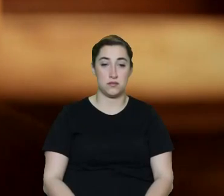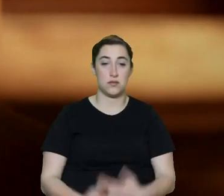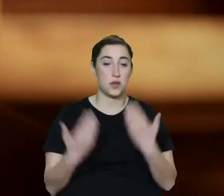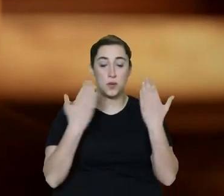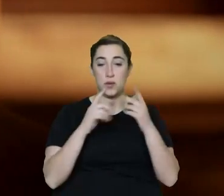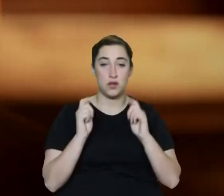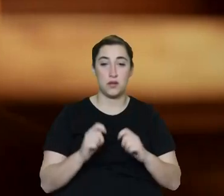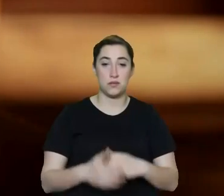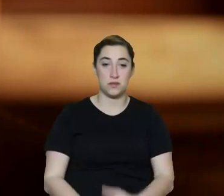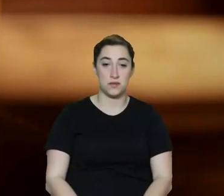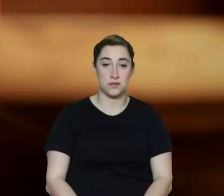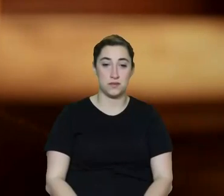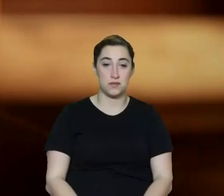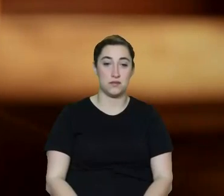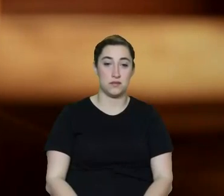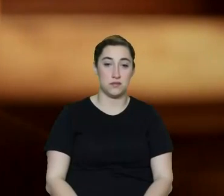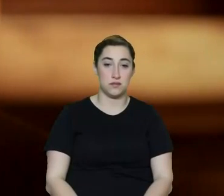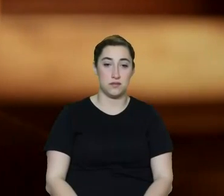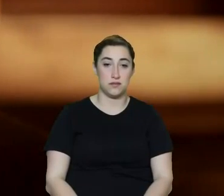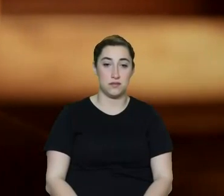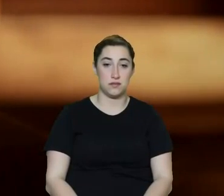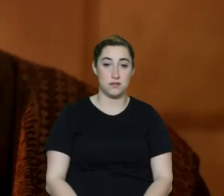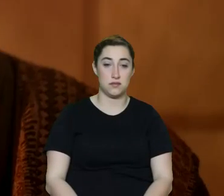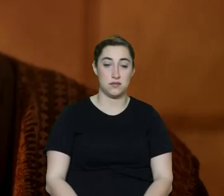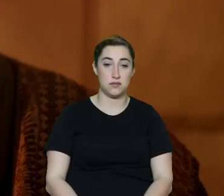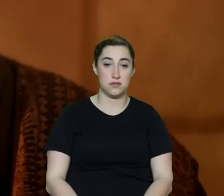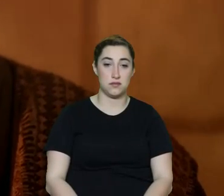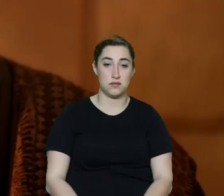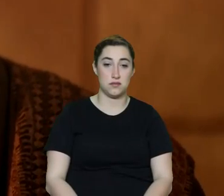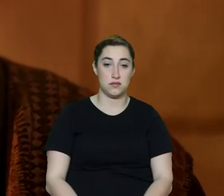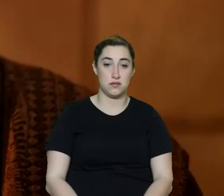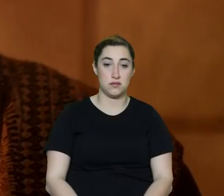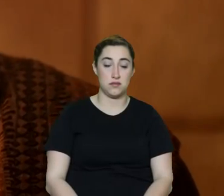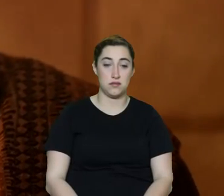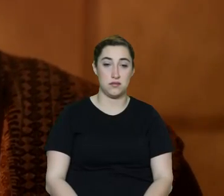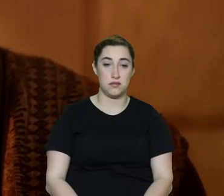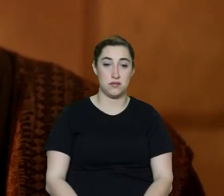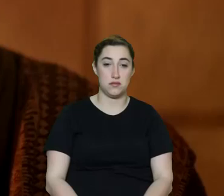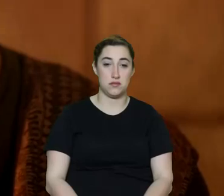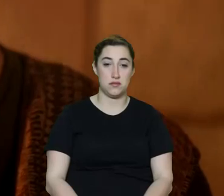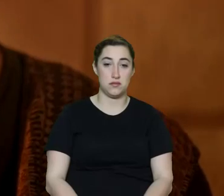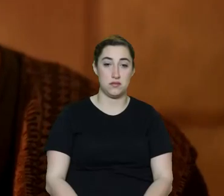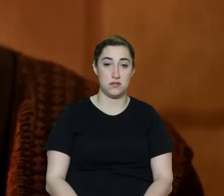La ilahe illallah. Kafa bir sağa bir sola.